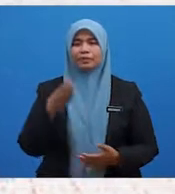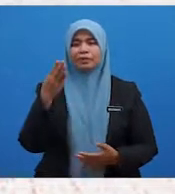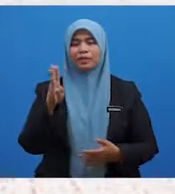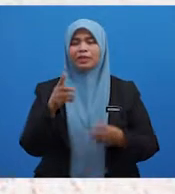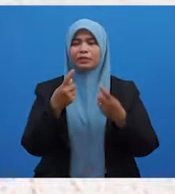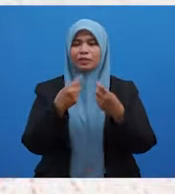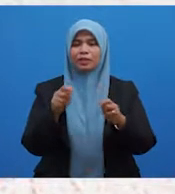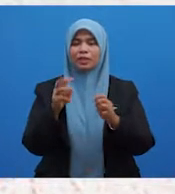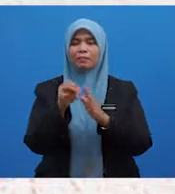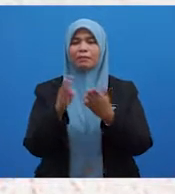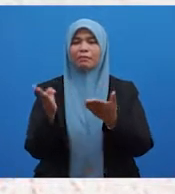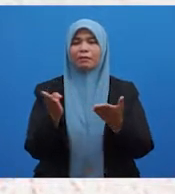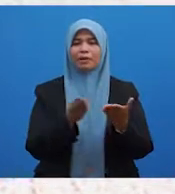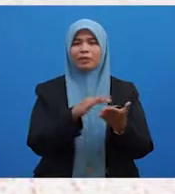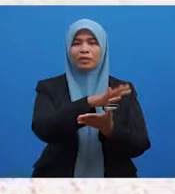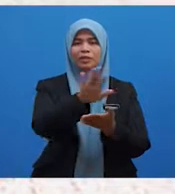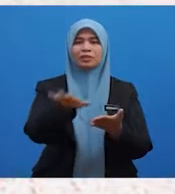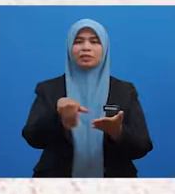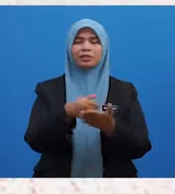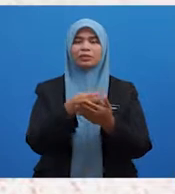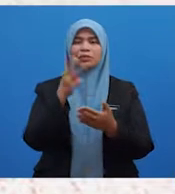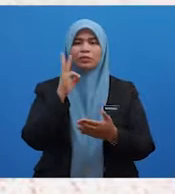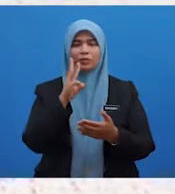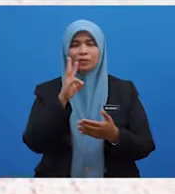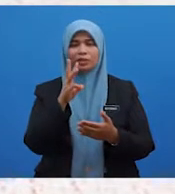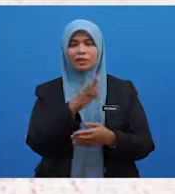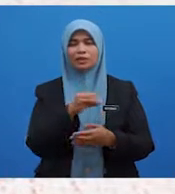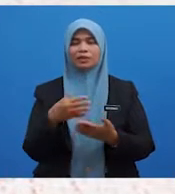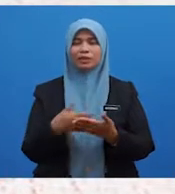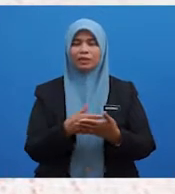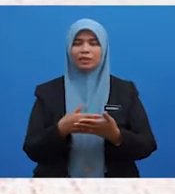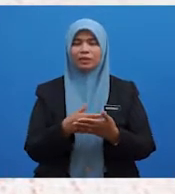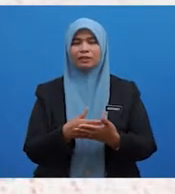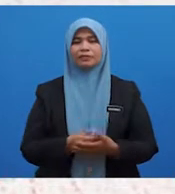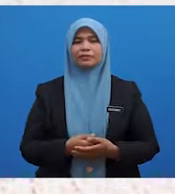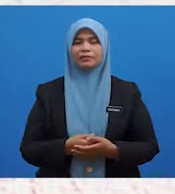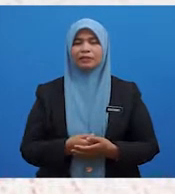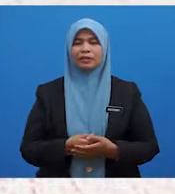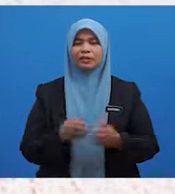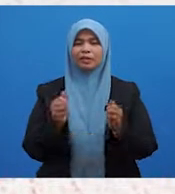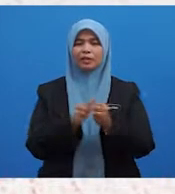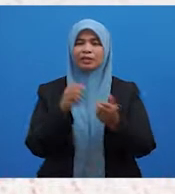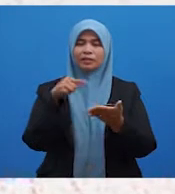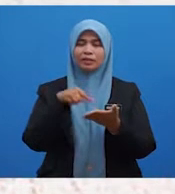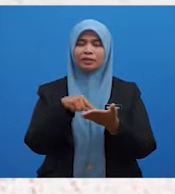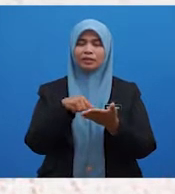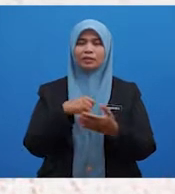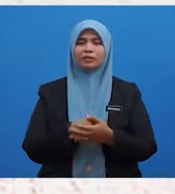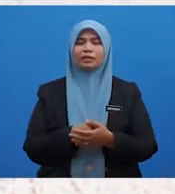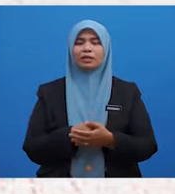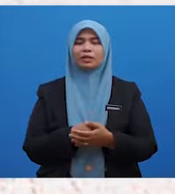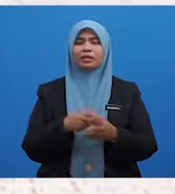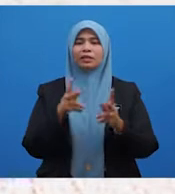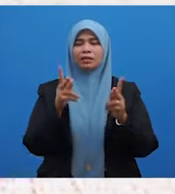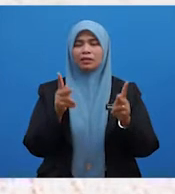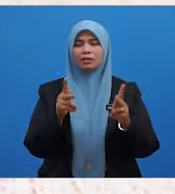Beliau telah membawa semua wanita dan anak-anak. Dengan ini,